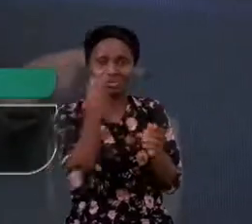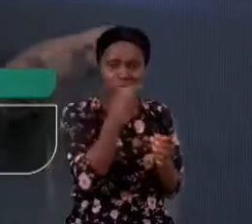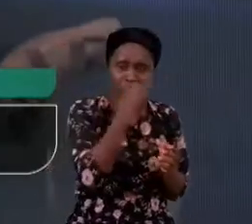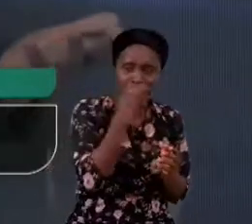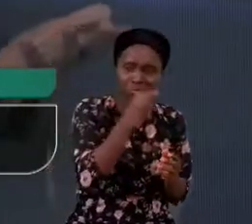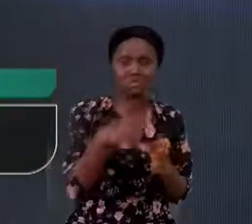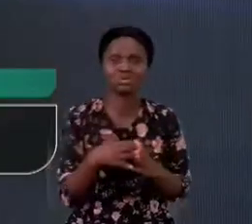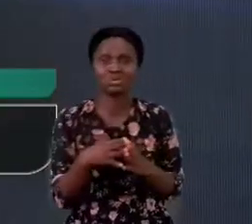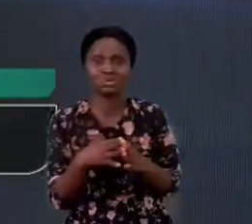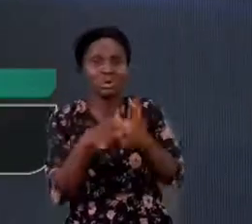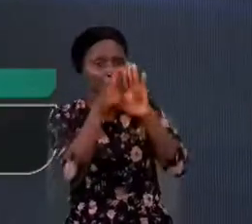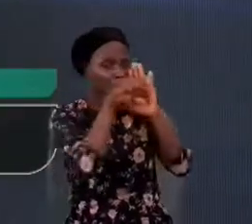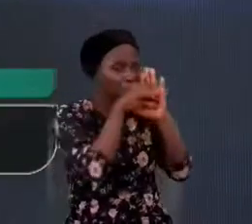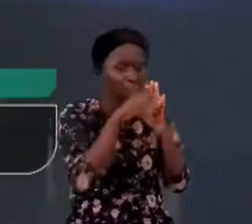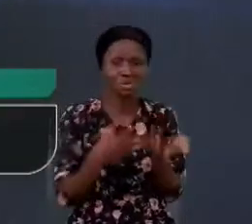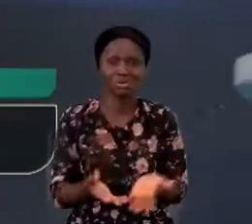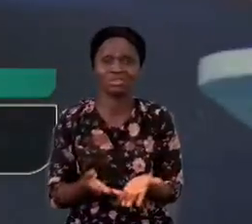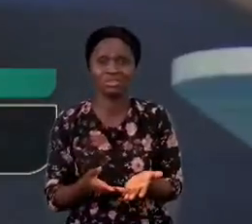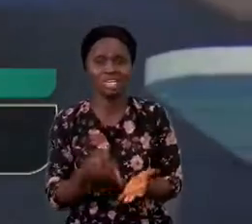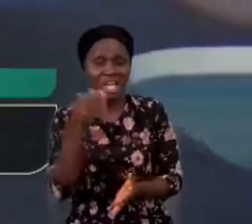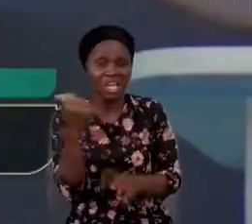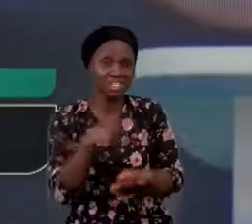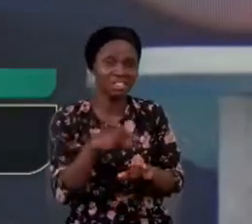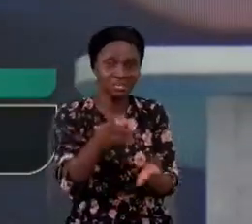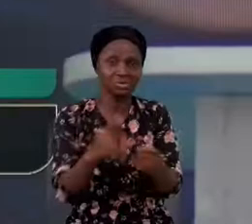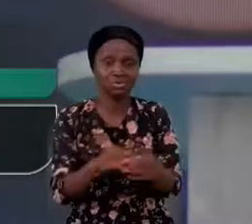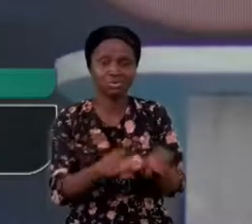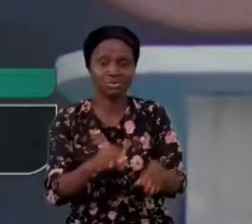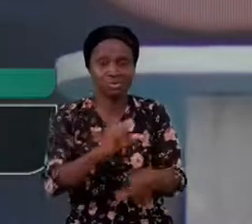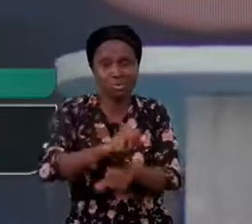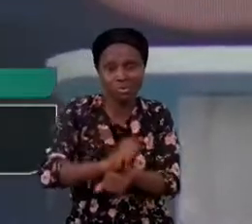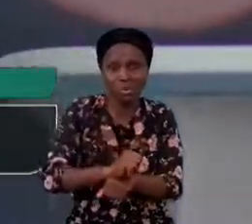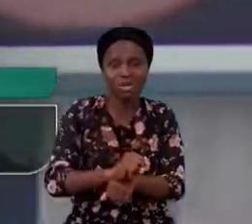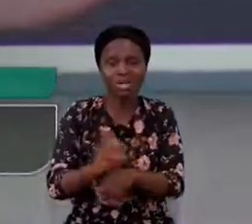vérifier telle chose sur l'Internet, comment avancer. Il est